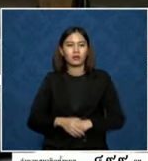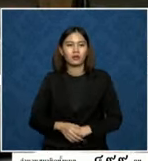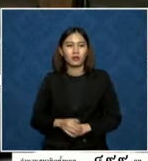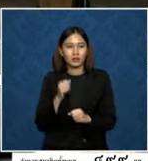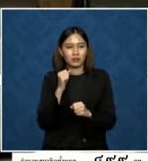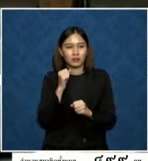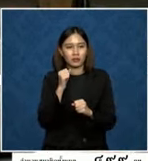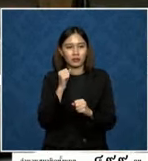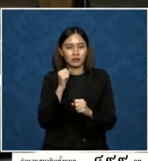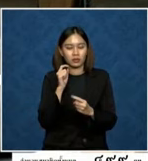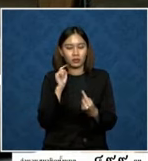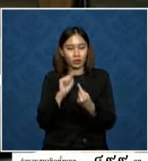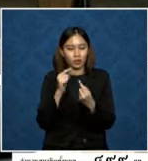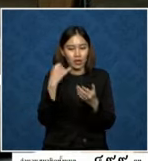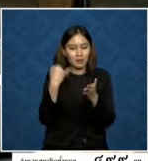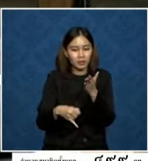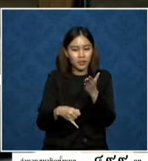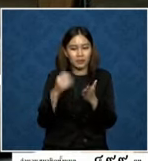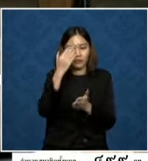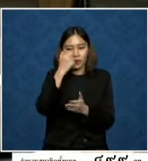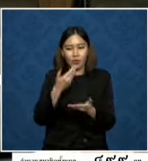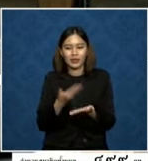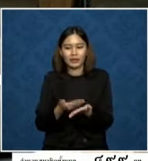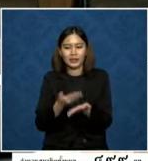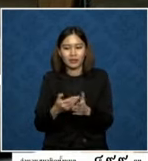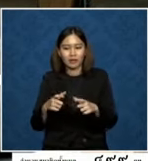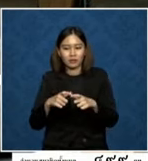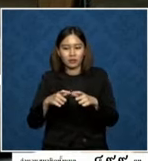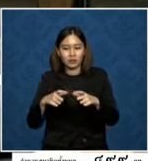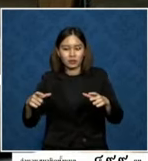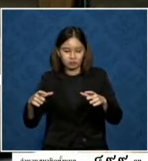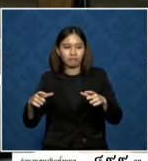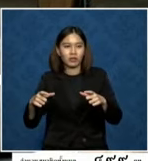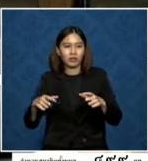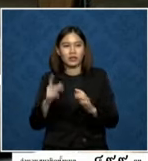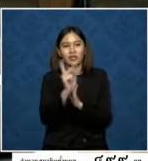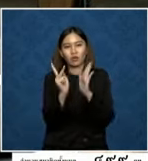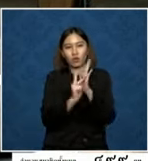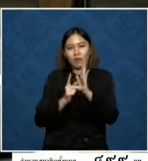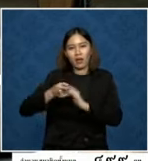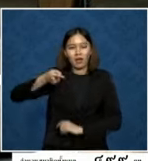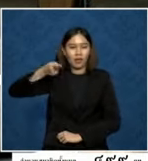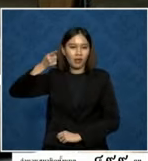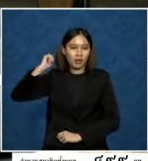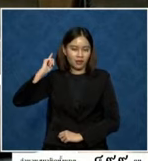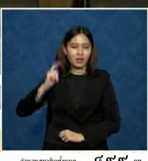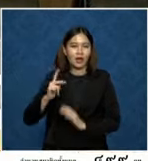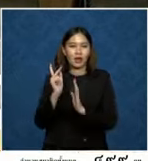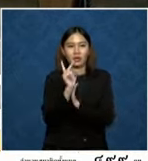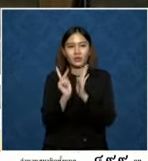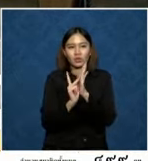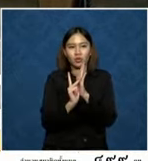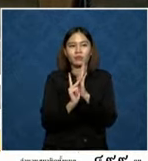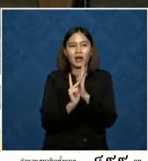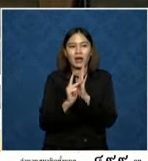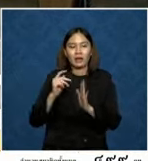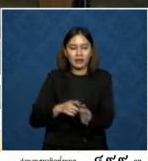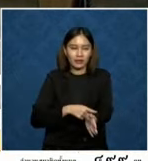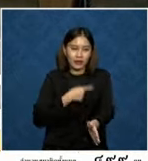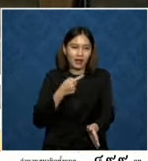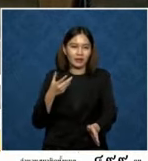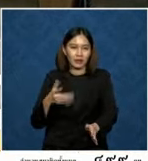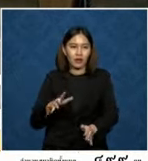ำว่าด้วยความผิดอันเกิดจากการใช้เช็คนะครับกฎหมายนี้ก็เป็นกฎหมายที่ล้าหลังแล้วก็เป็นกฎหมายที่ใช้กันมานานนะ